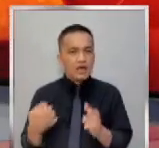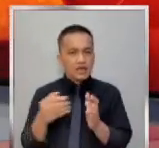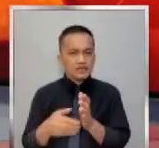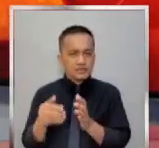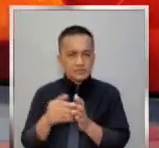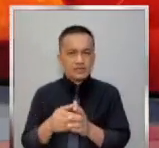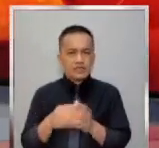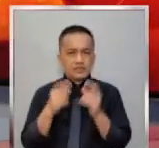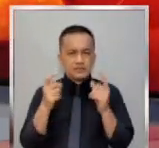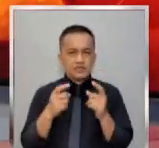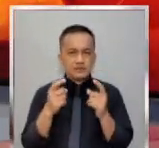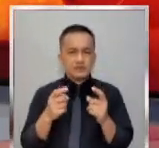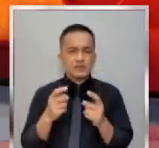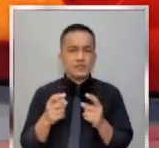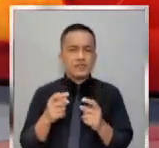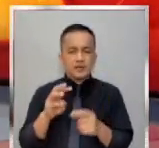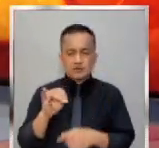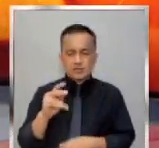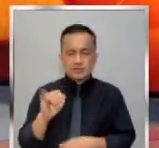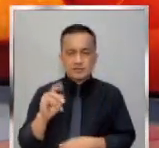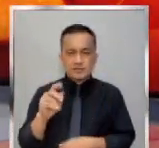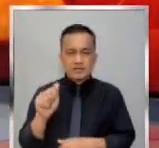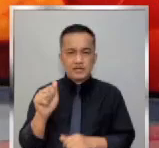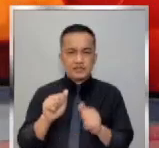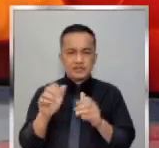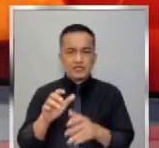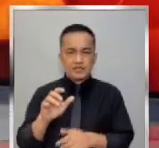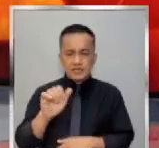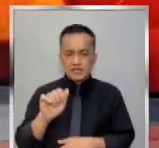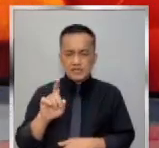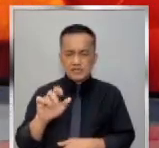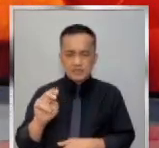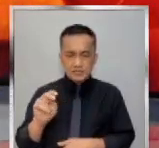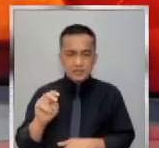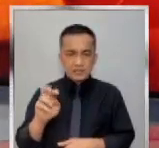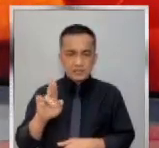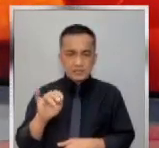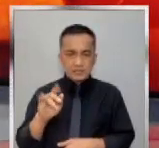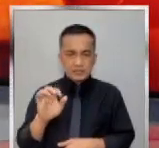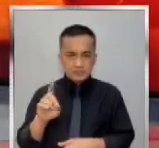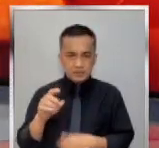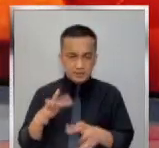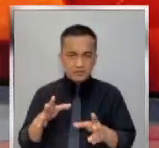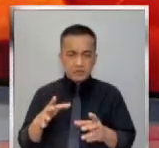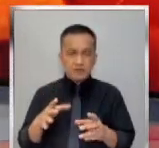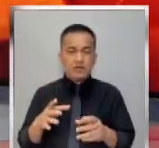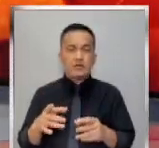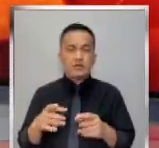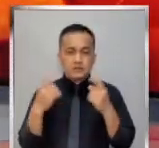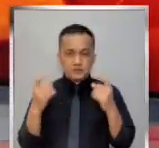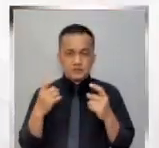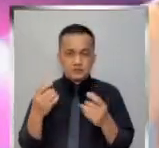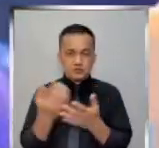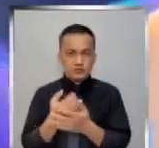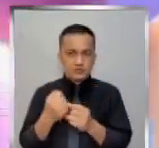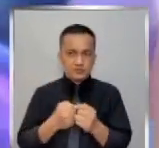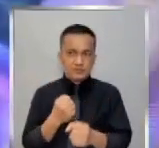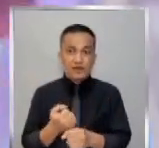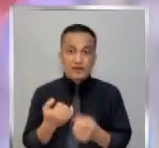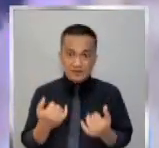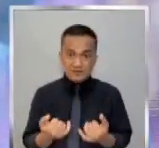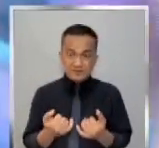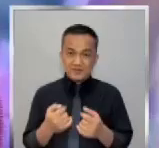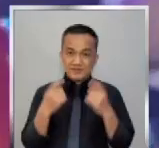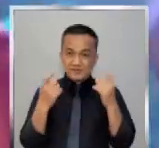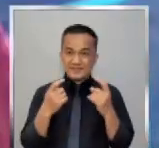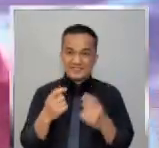star Alden Richards na after magdiwang ng New Year ay nagse-celebrate naman ng kanyang birthday today. Happy 31st